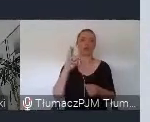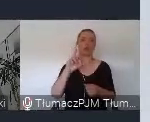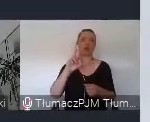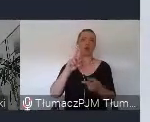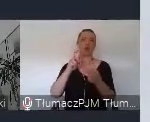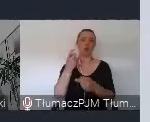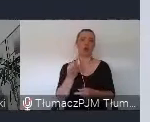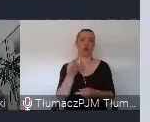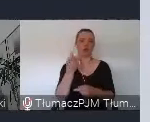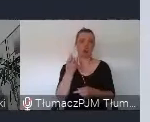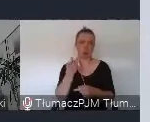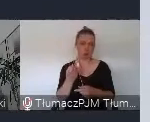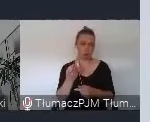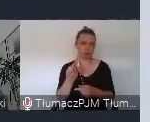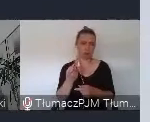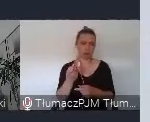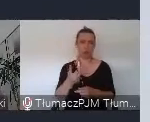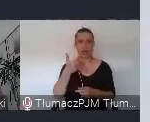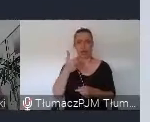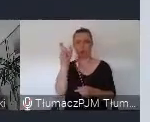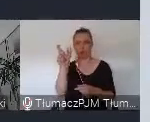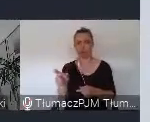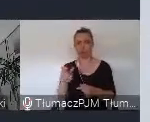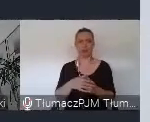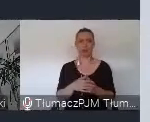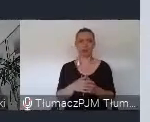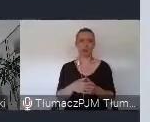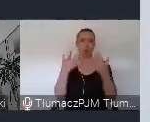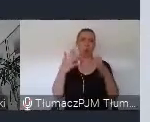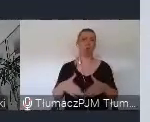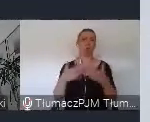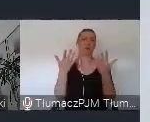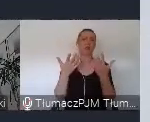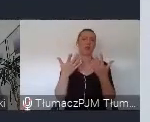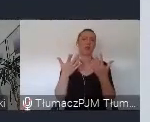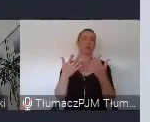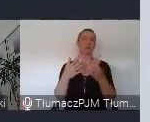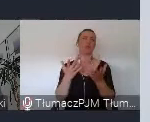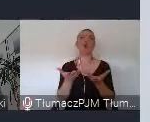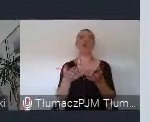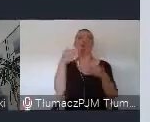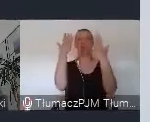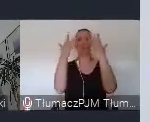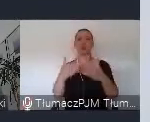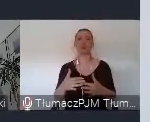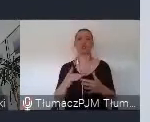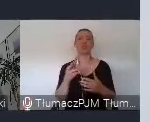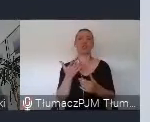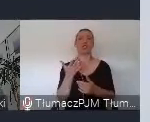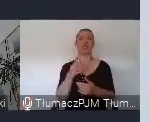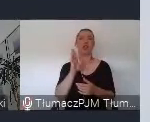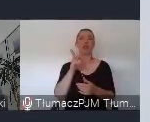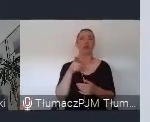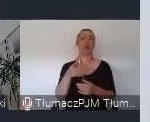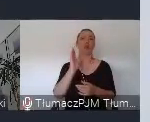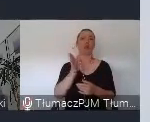tutaj o co najmniej 50-50% redukcji, więc łatwo sobie policzyć, że to w perspektywie 2030 w średnim wskaźnik emisyjności ciepła w